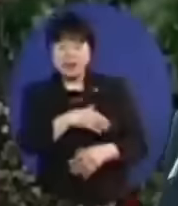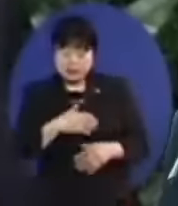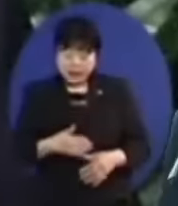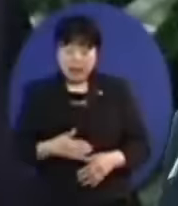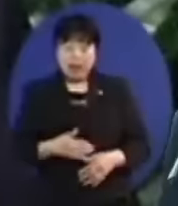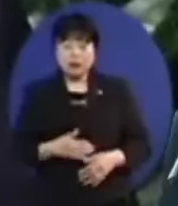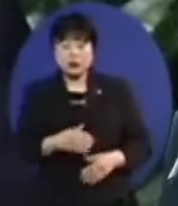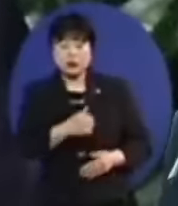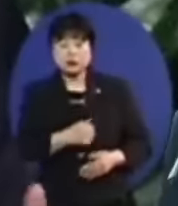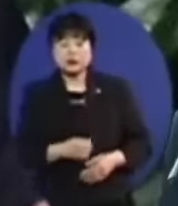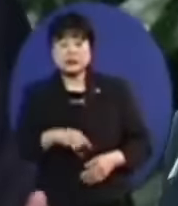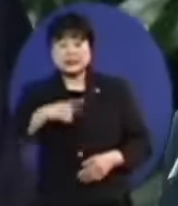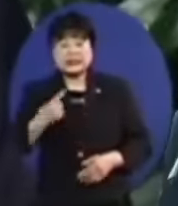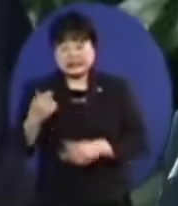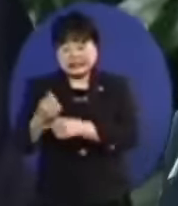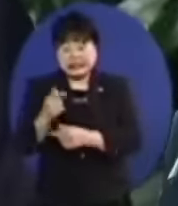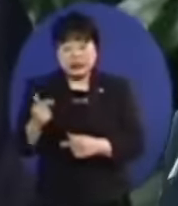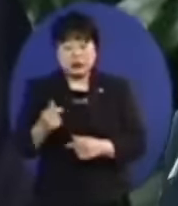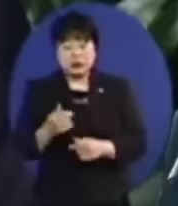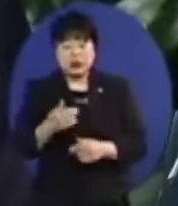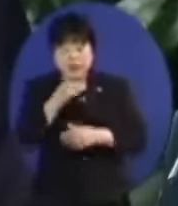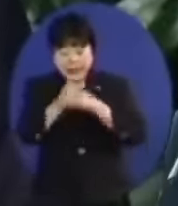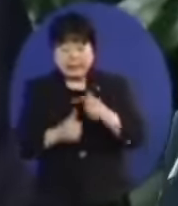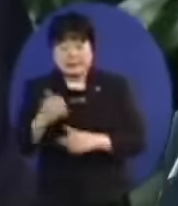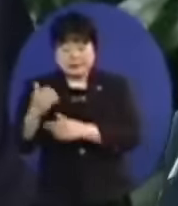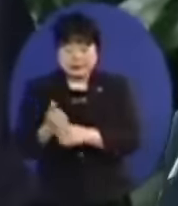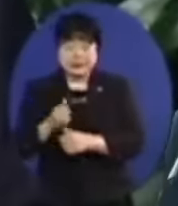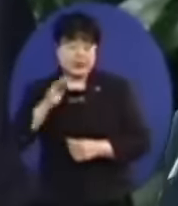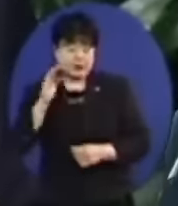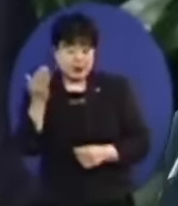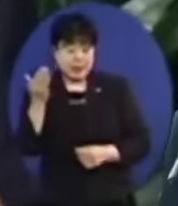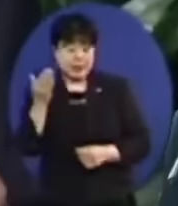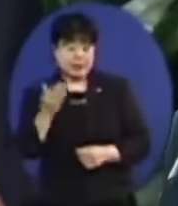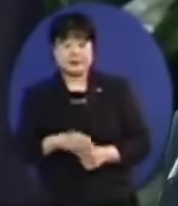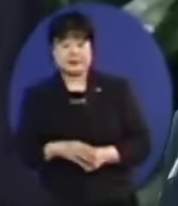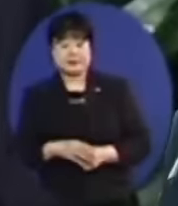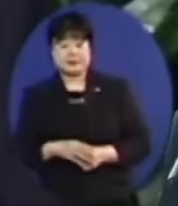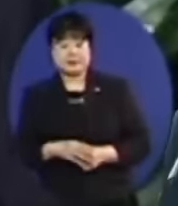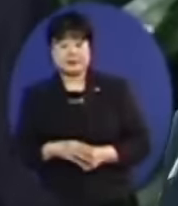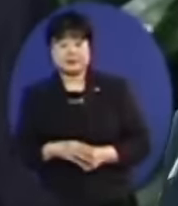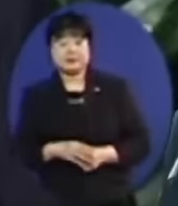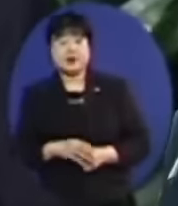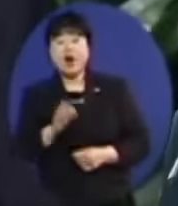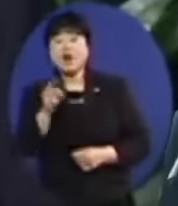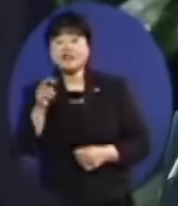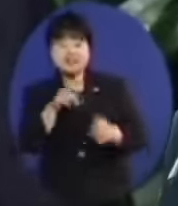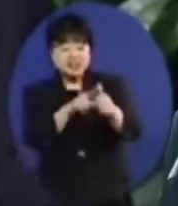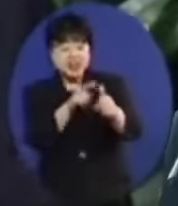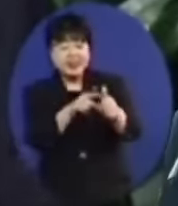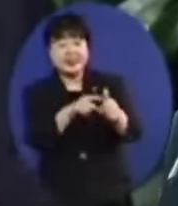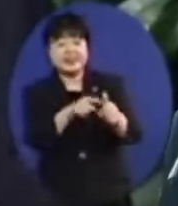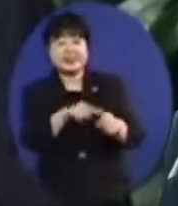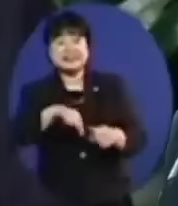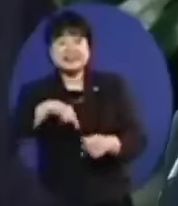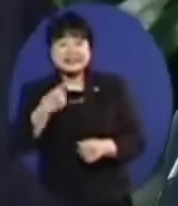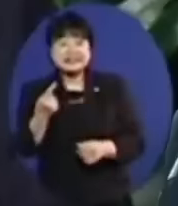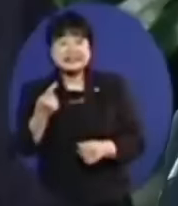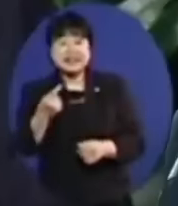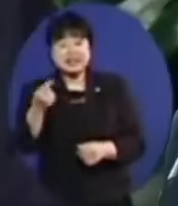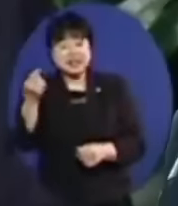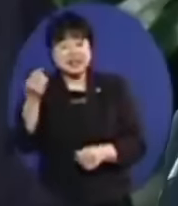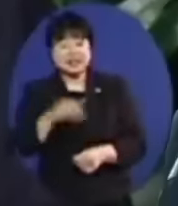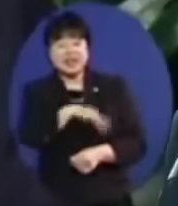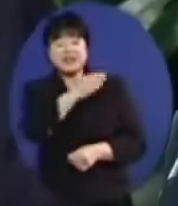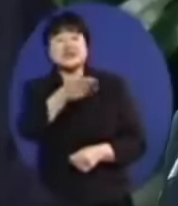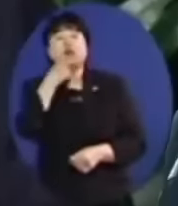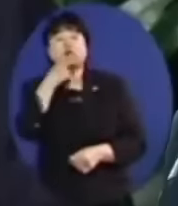자기를 의지하지 않고 나를 의지할 만한 사람이 돼. 그래서 하선 테일러는 자기 스스로가 무능력하고 연약한